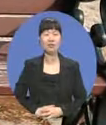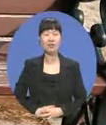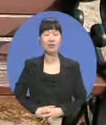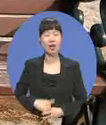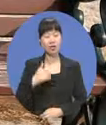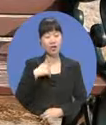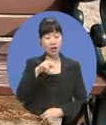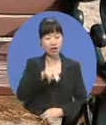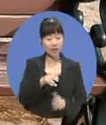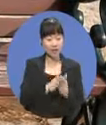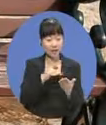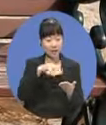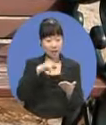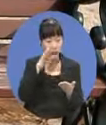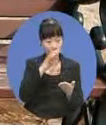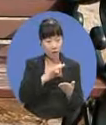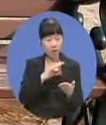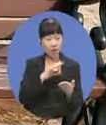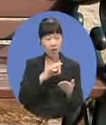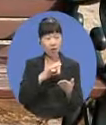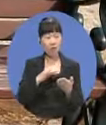너도 이책 보고 있어?